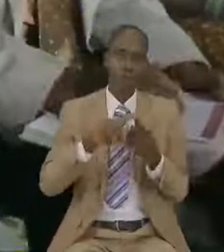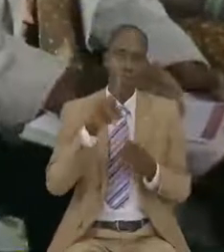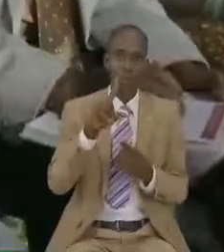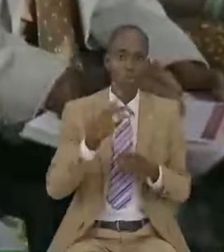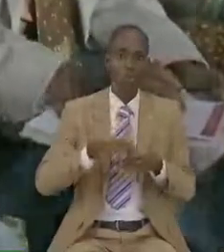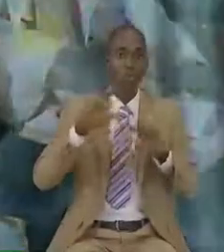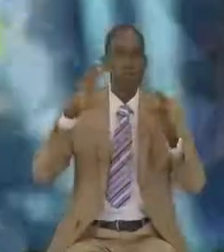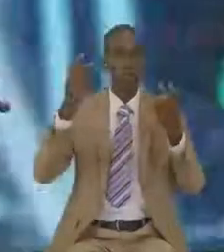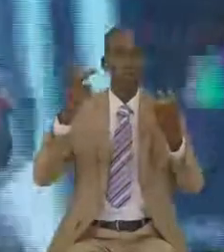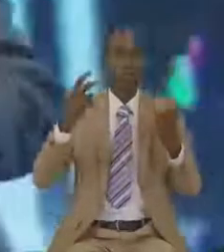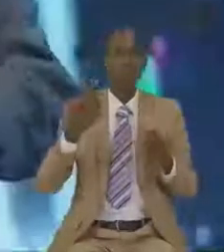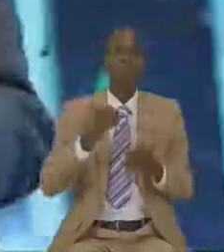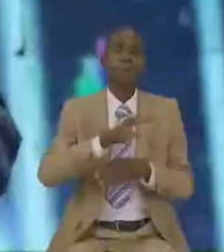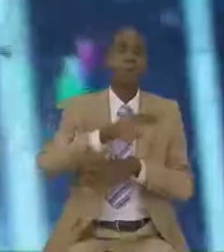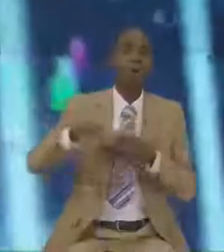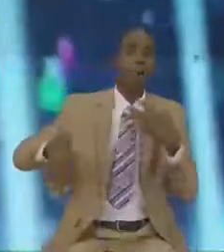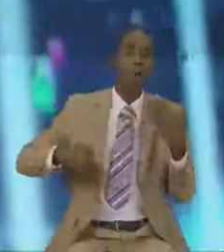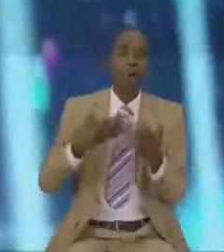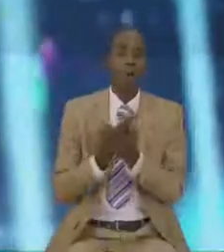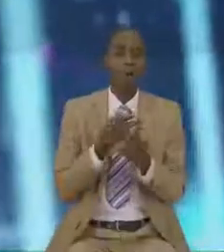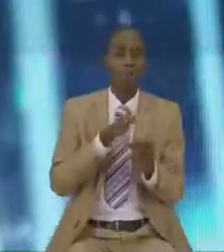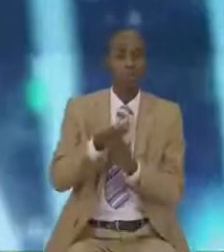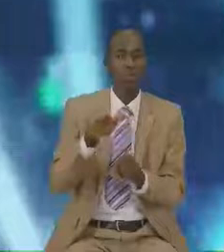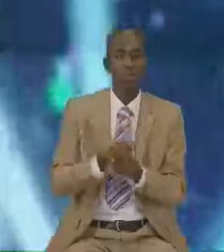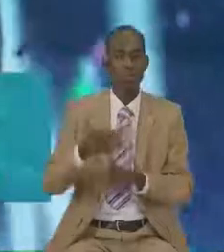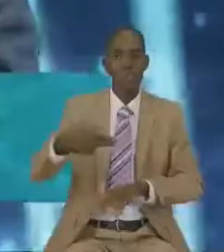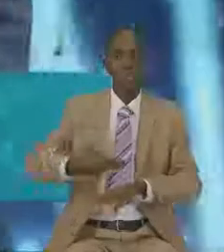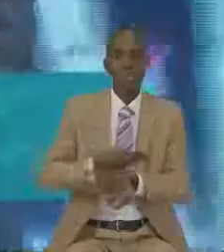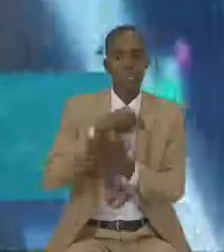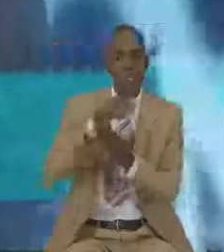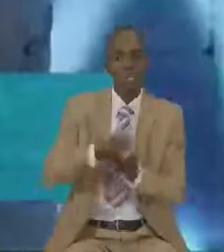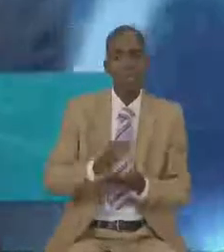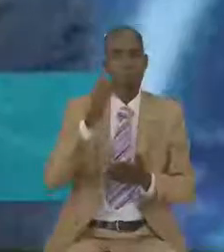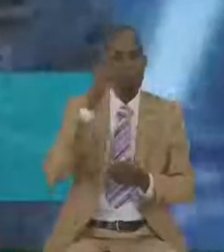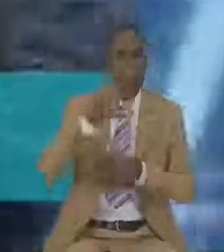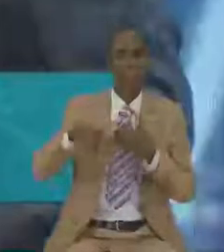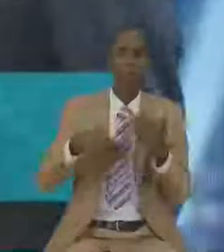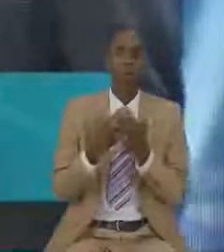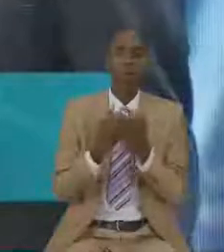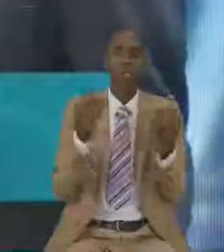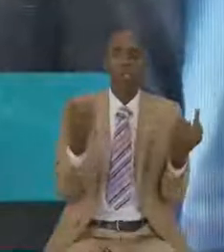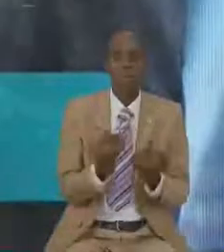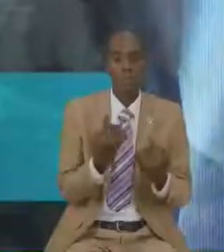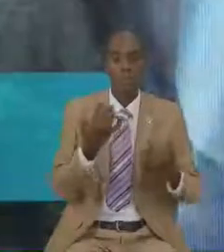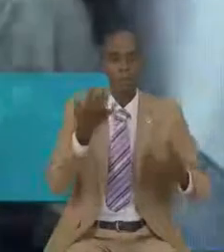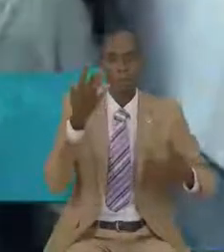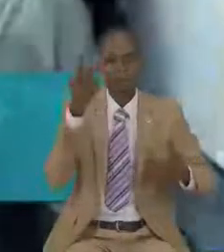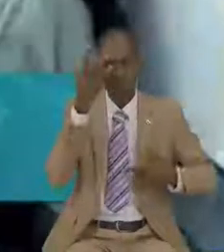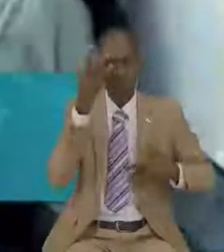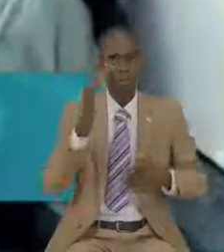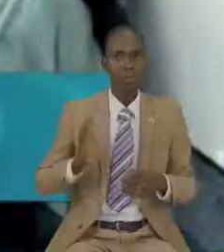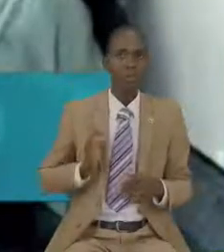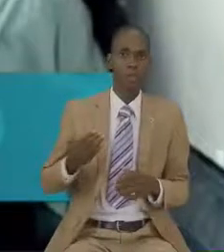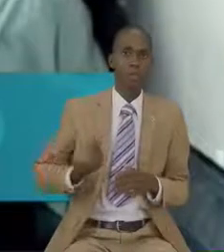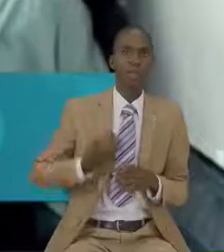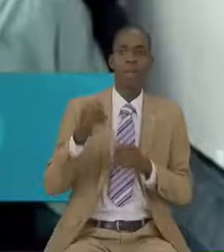Et je vous parle ce soir du message intitulé « L'agneau tout suffisant pour toutes les âmes malades du péché. »